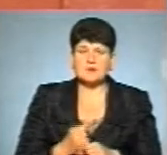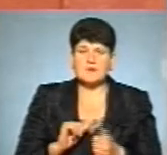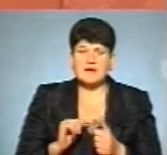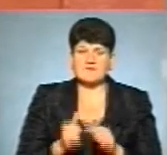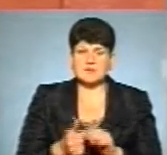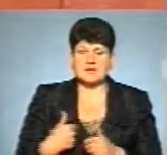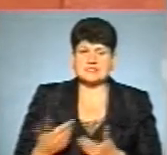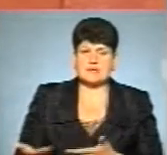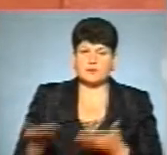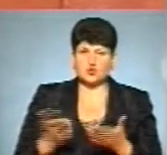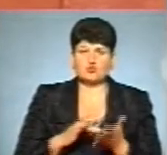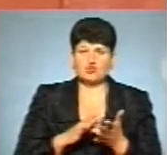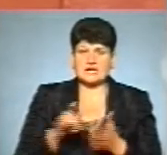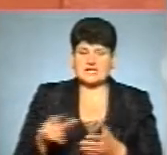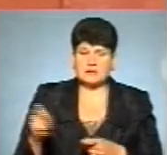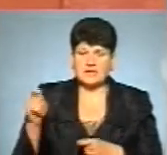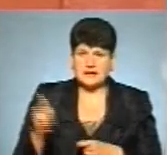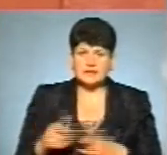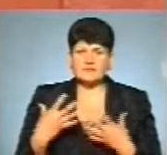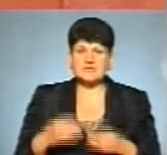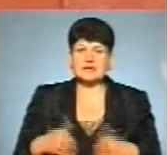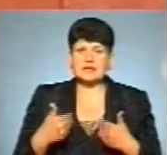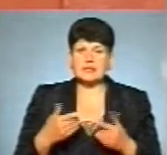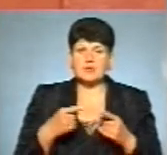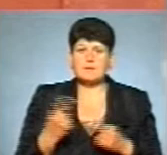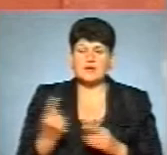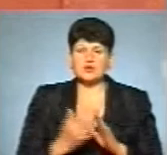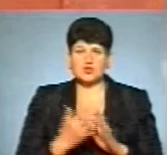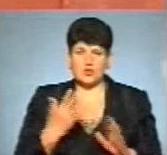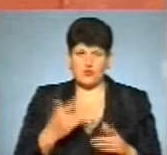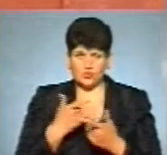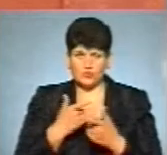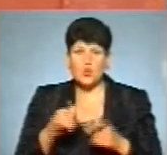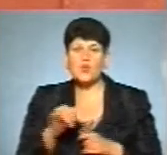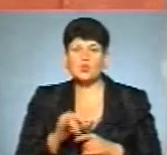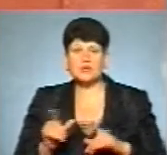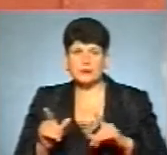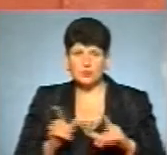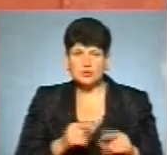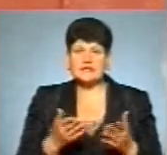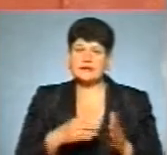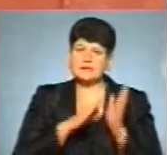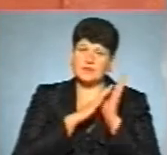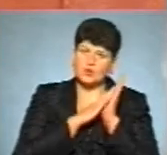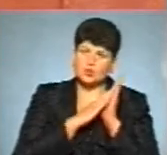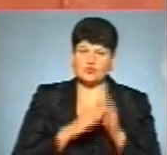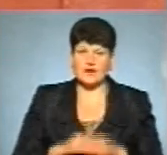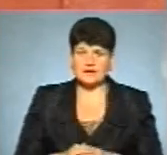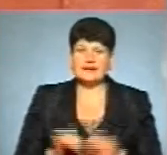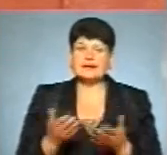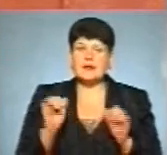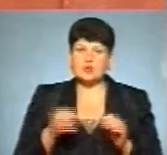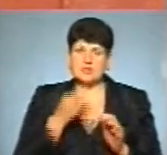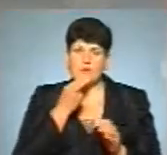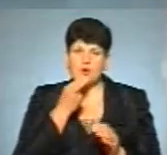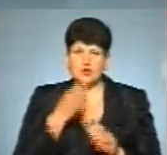ми запрошуємо туристів приїхати, ми даємо їм вже першочергову інформацію, куди поїхати, де переночувати, ну, і де можна похарчуватися.